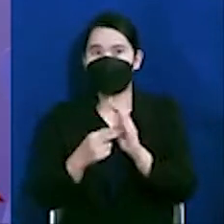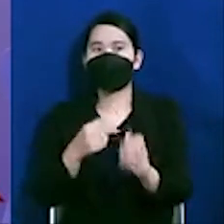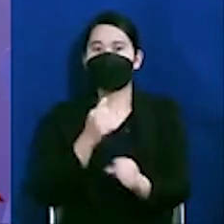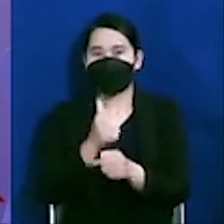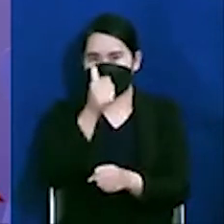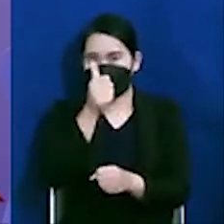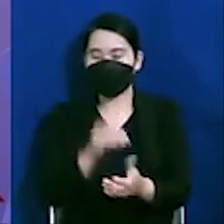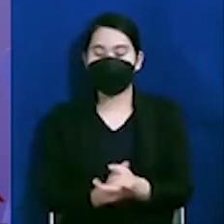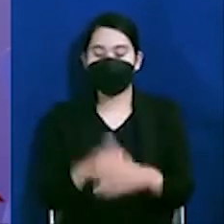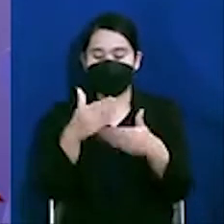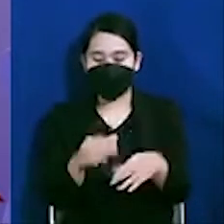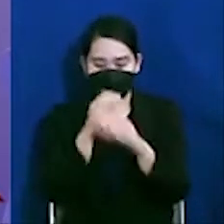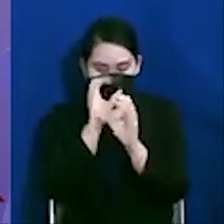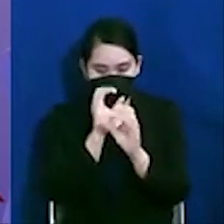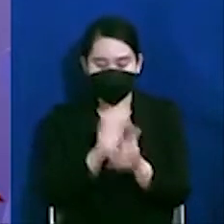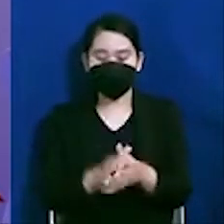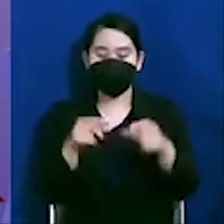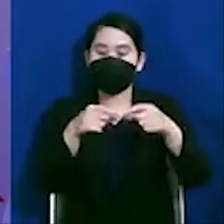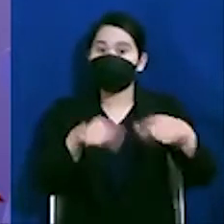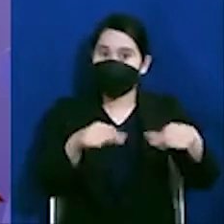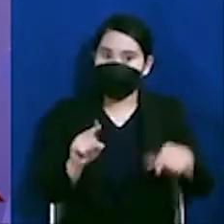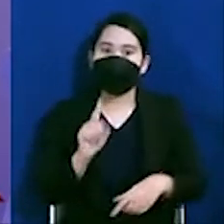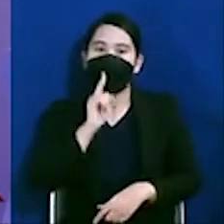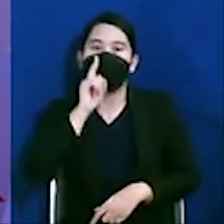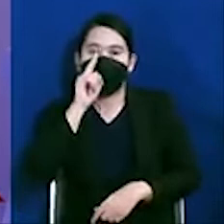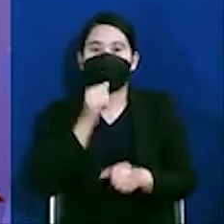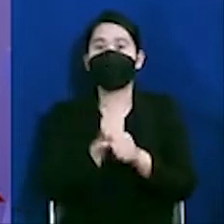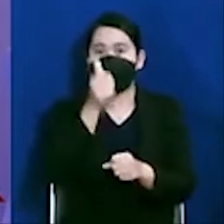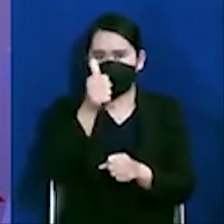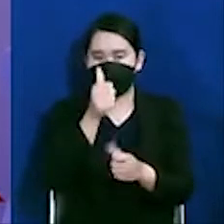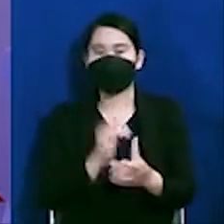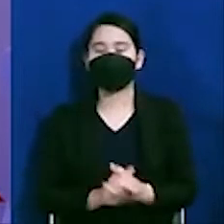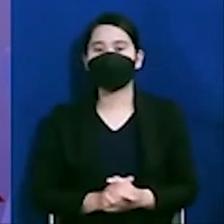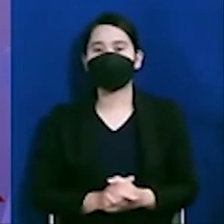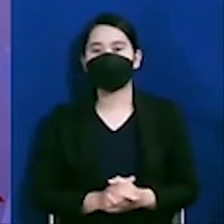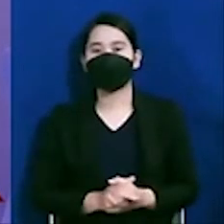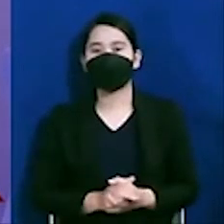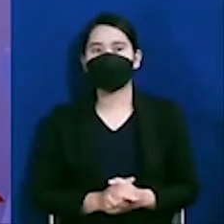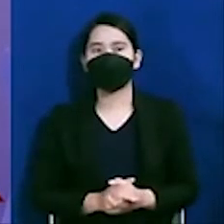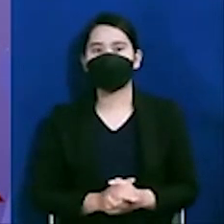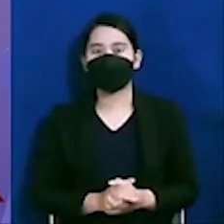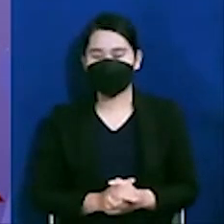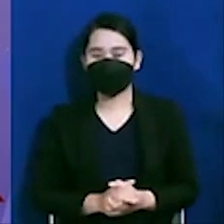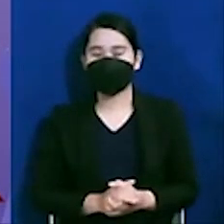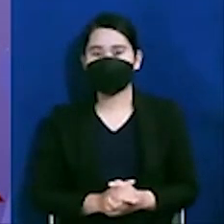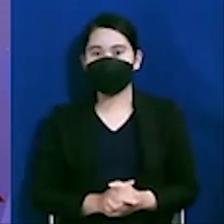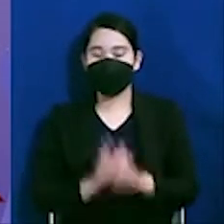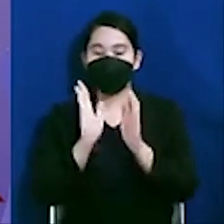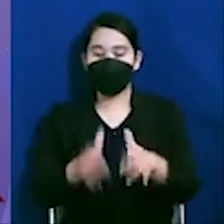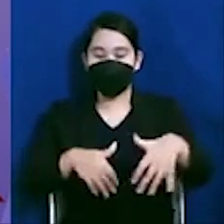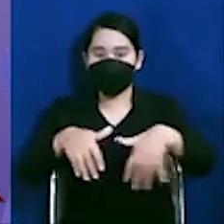ของแบบนะครับจะเป็นrt-pcrหรืออันนี้เจ้นและปิดเทสก็ได้นะครับครับและประชาชนไม่ต้อง